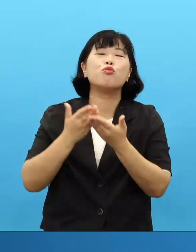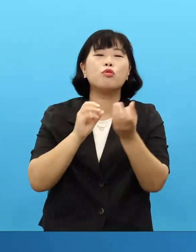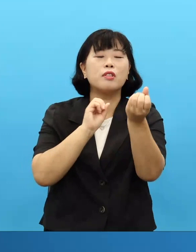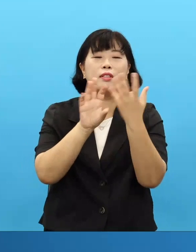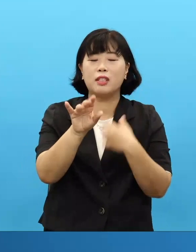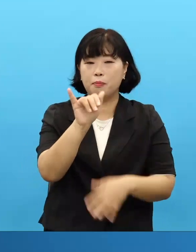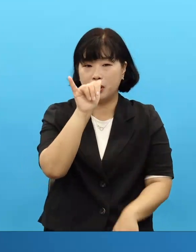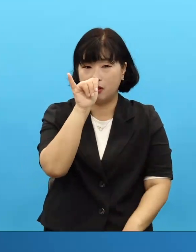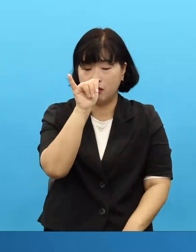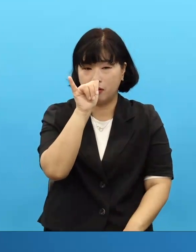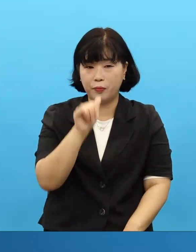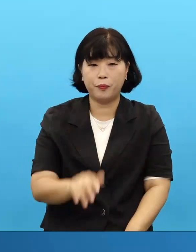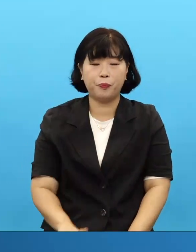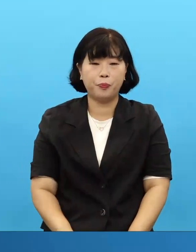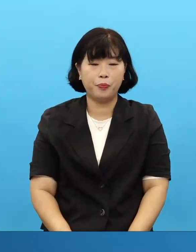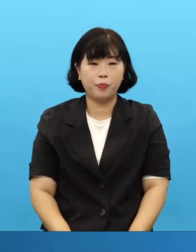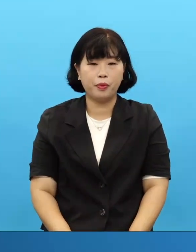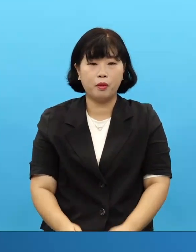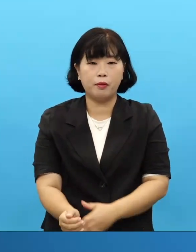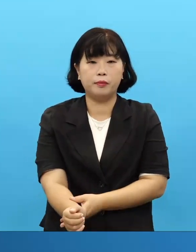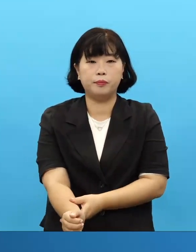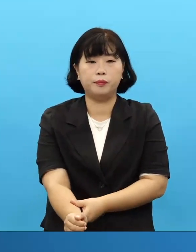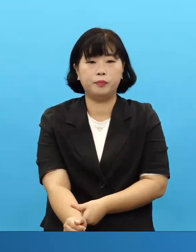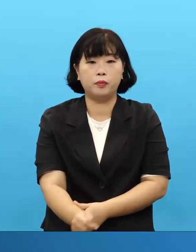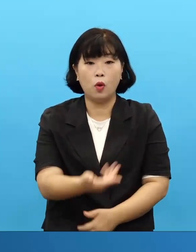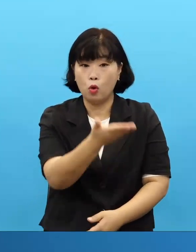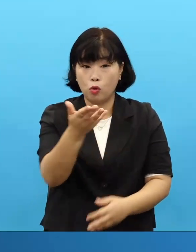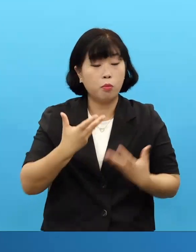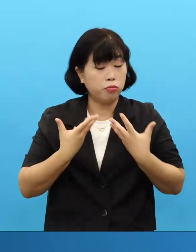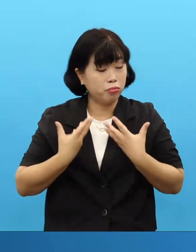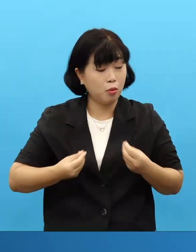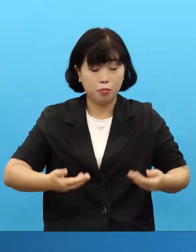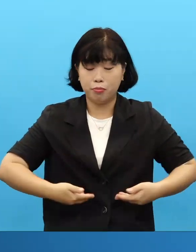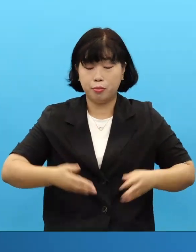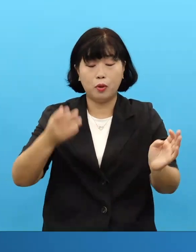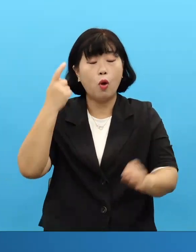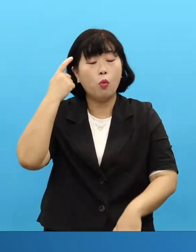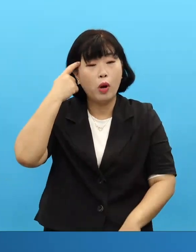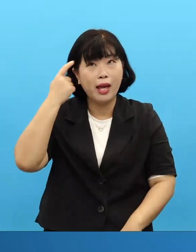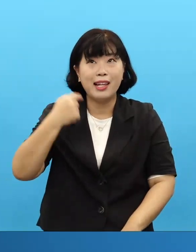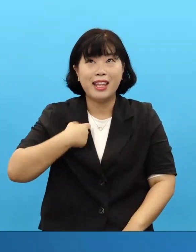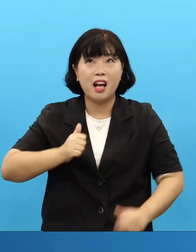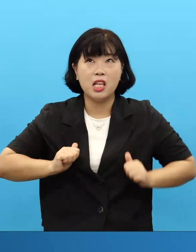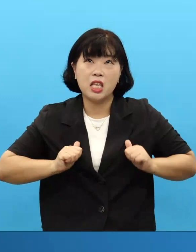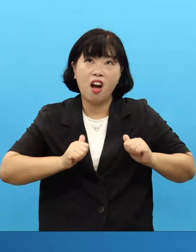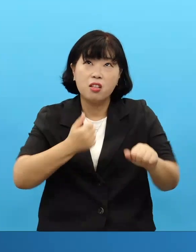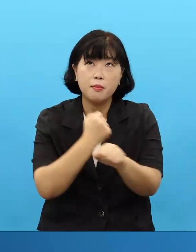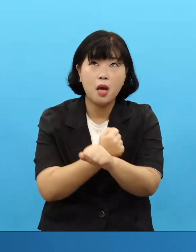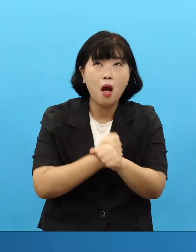거는 여러분의 힘으로는 세계복음을 못해요. And yes, you can fall into despair, but really there is no